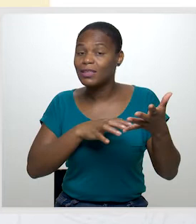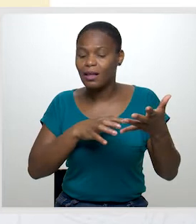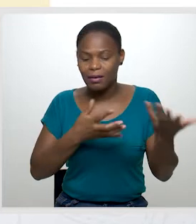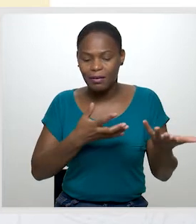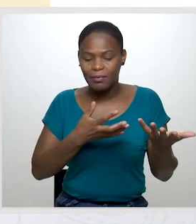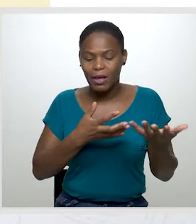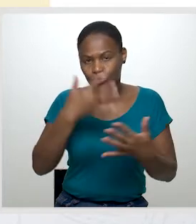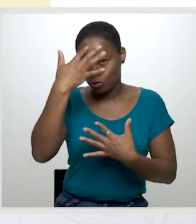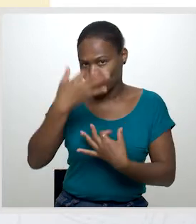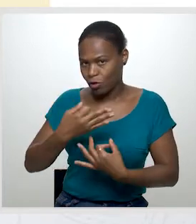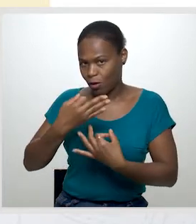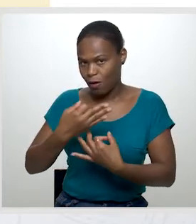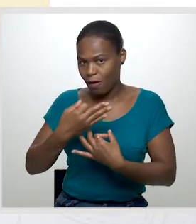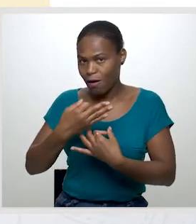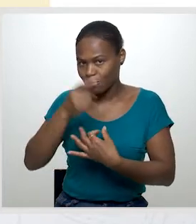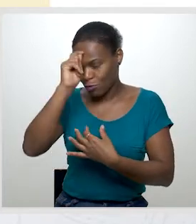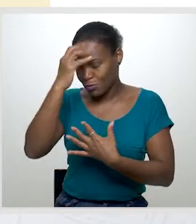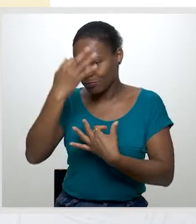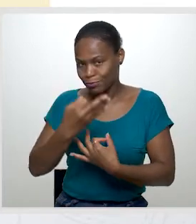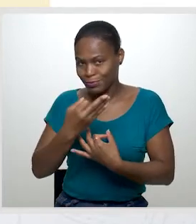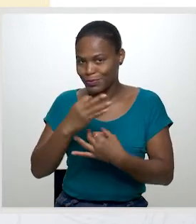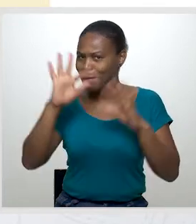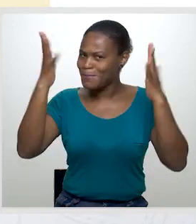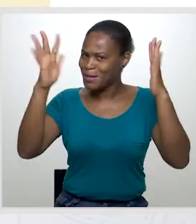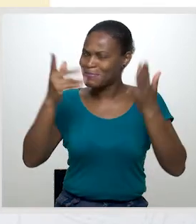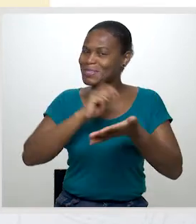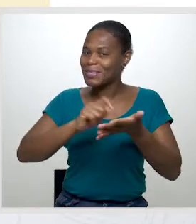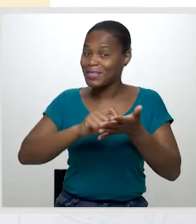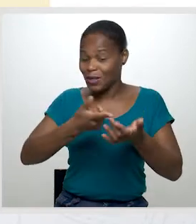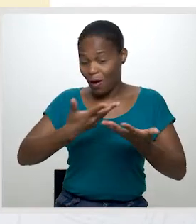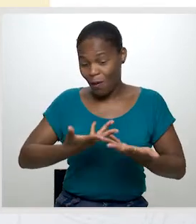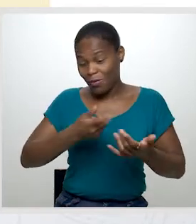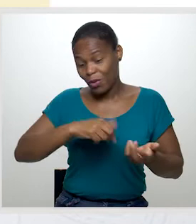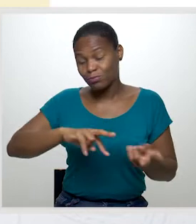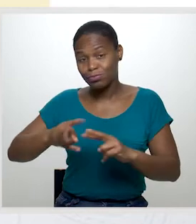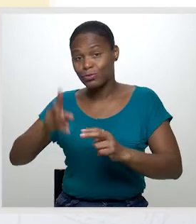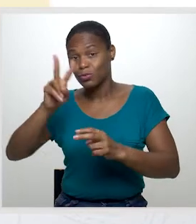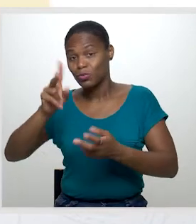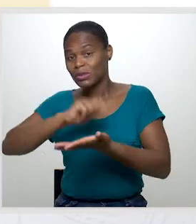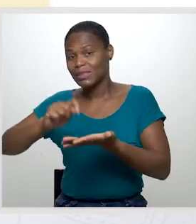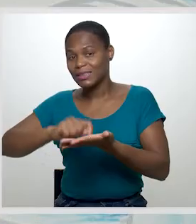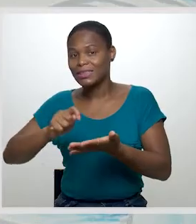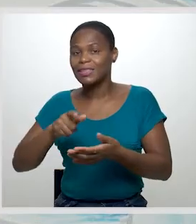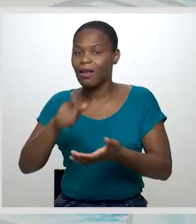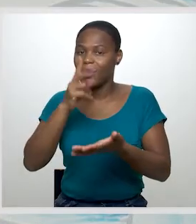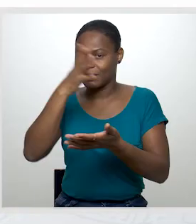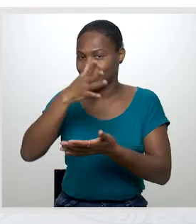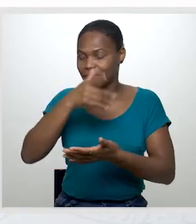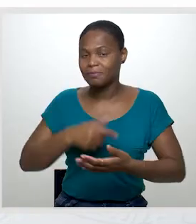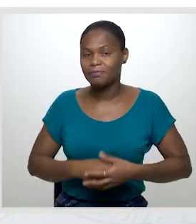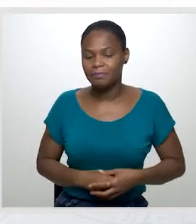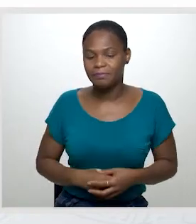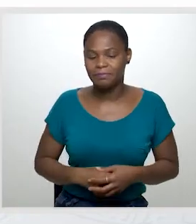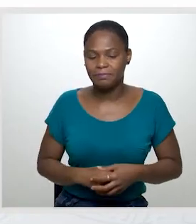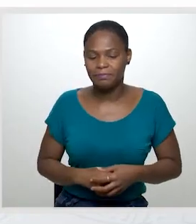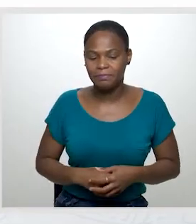politesse. Bravo pour cet exercice. Nous allons passer au deuxième exercice de cette activité. Associe